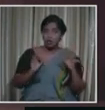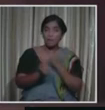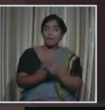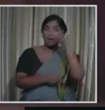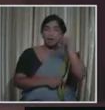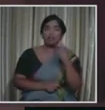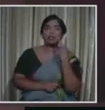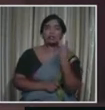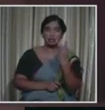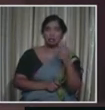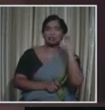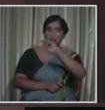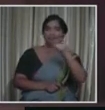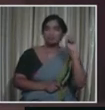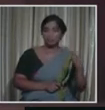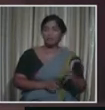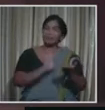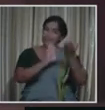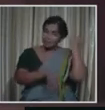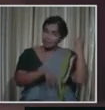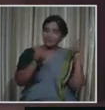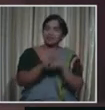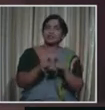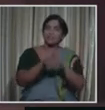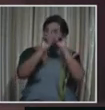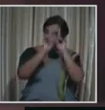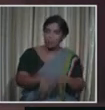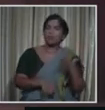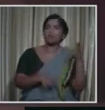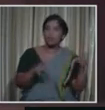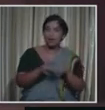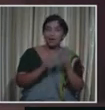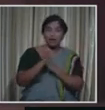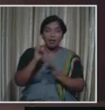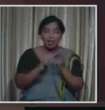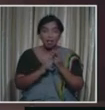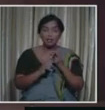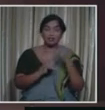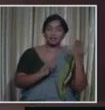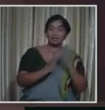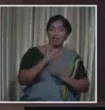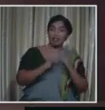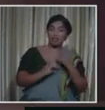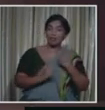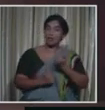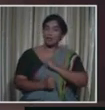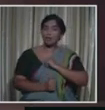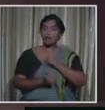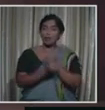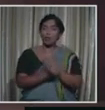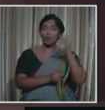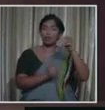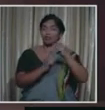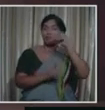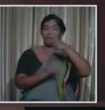ini dengne pat kerja kila. Edat teh mai, edat meh video tamu kau dekare. Menteri orang amati orang, taman tawasnya polis sindar ini palat nyoda polis pati